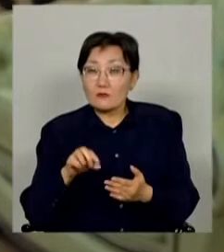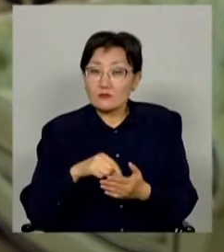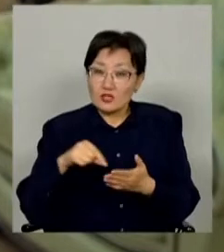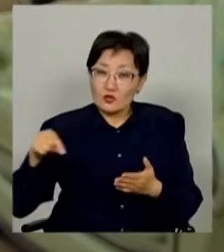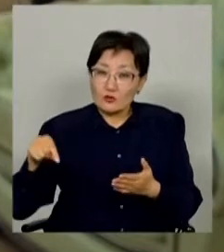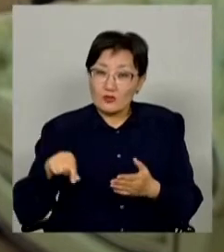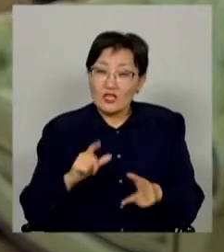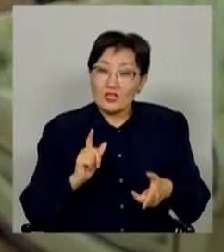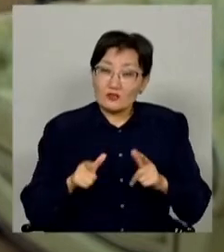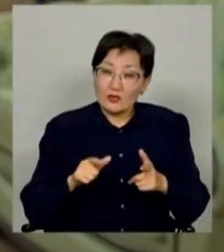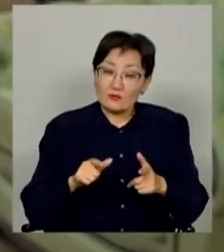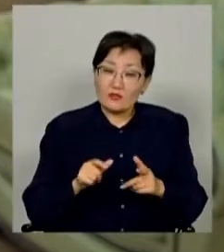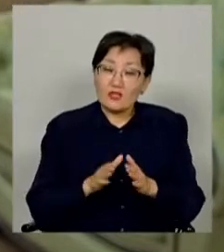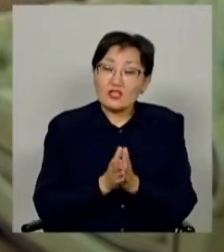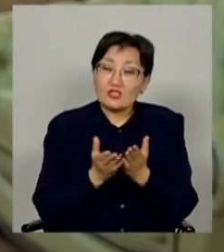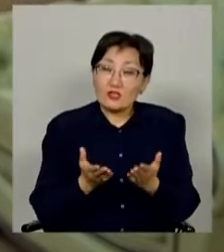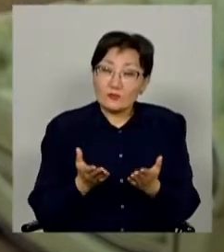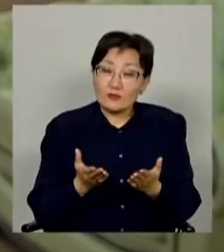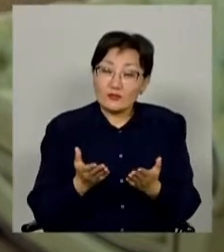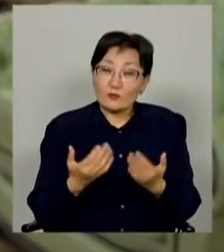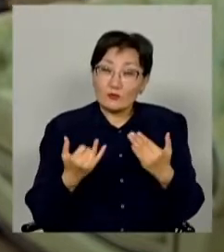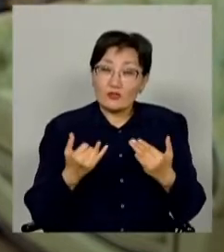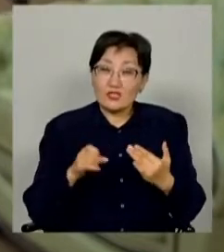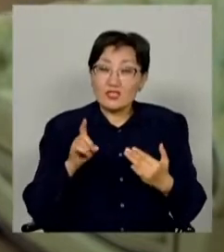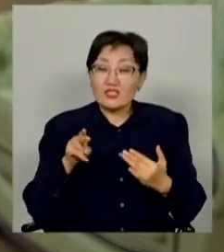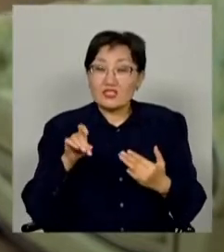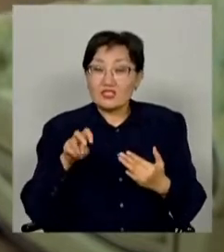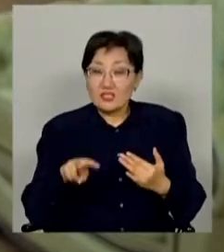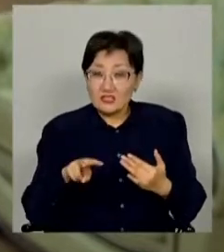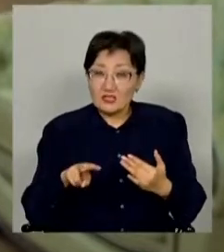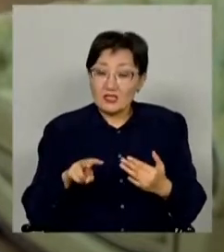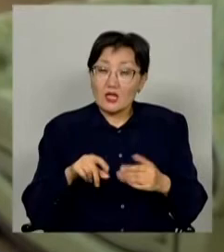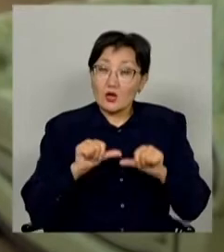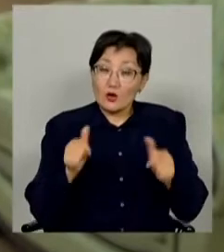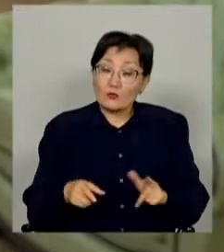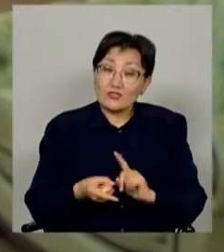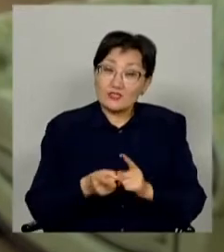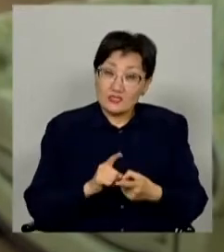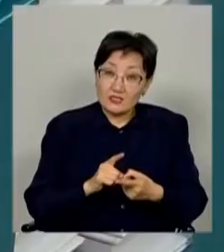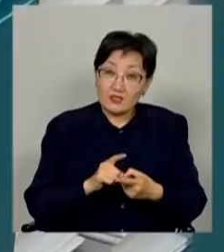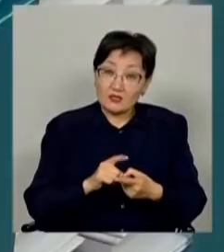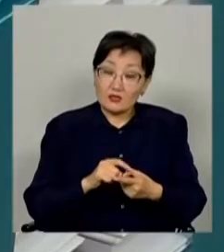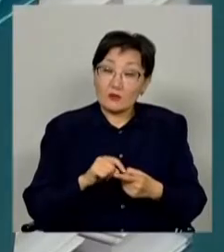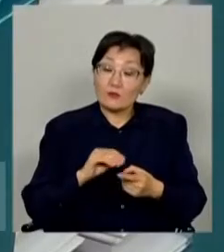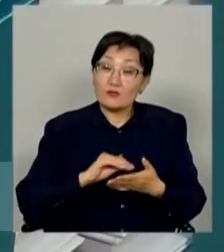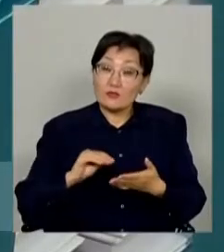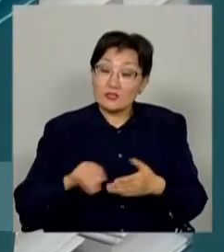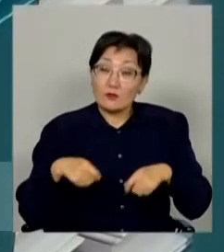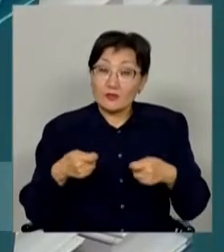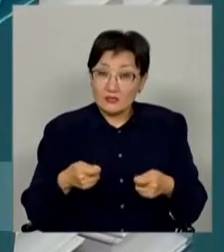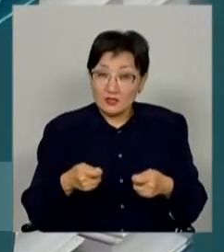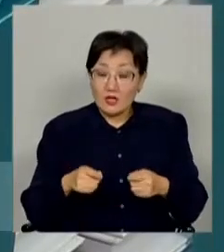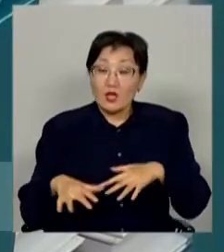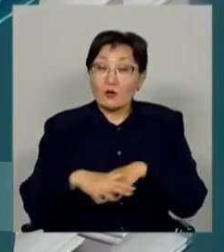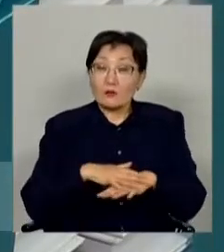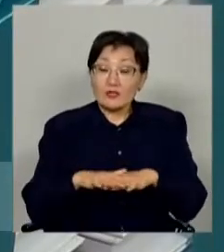төте жазумен еңбектерімен қарама қатар ол бүгінгі кирилл нұсқасына аударылған нұсқасы беріледі. Көпшілік